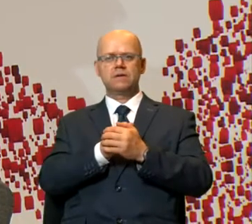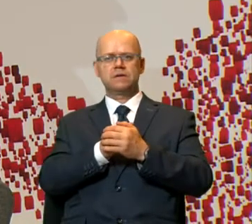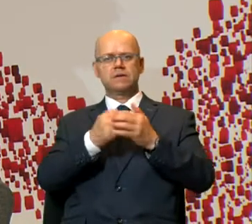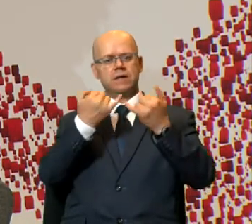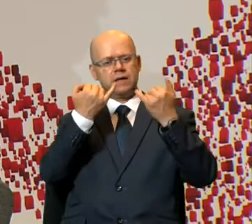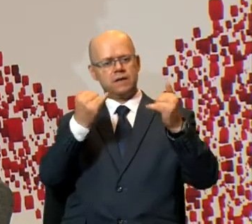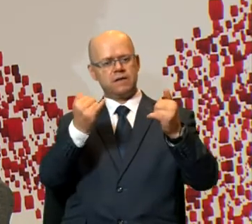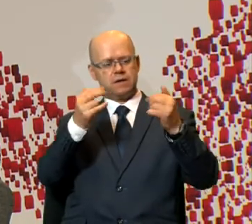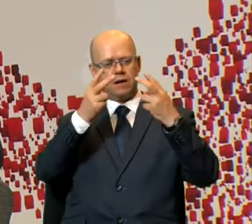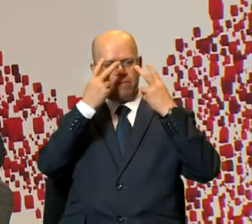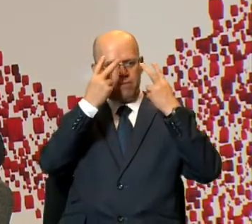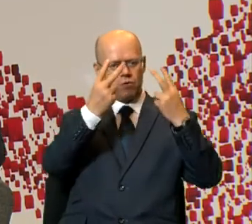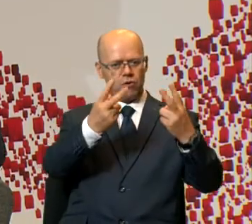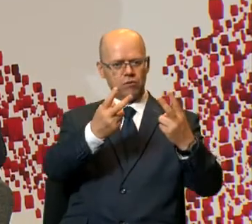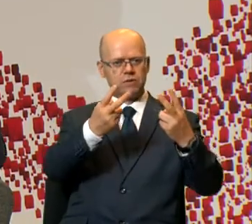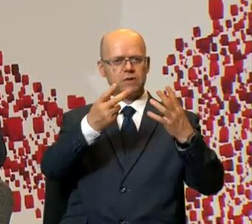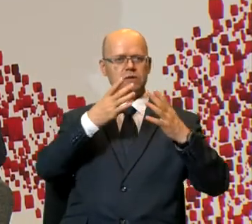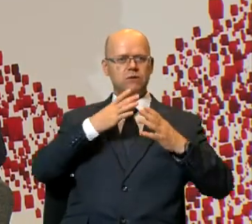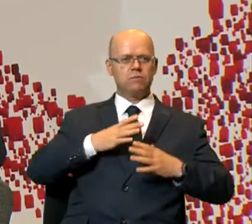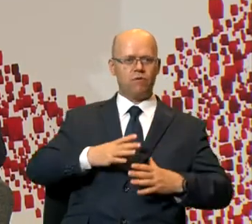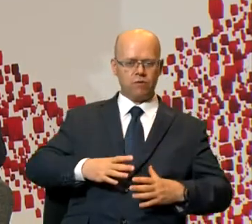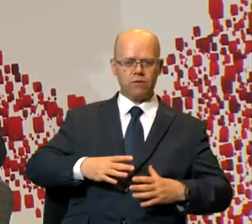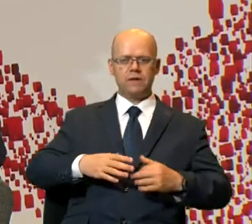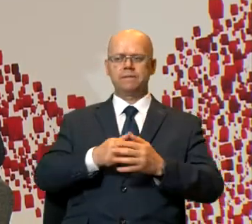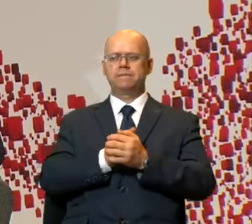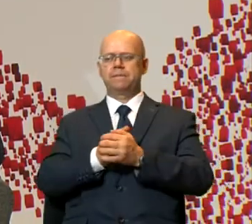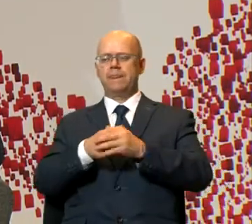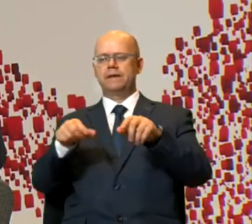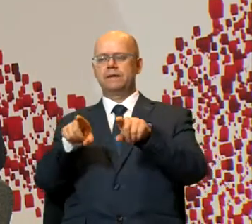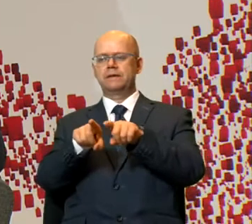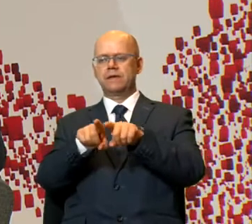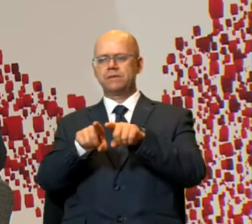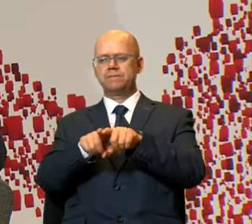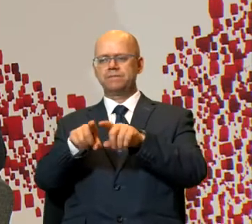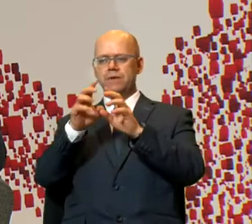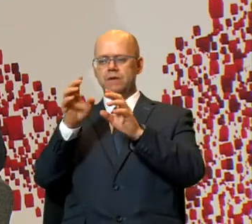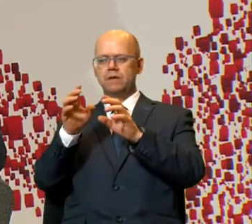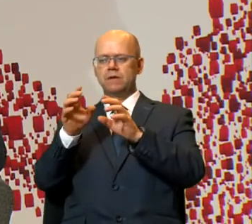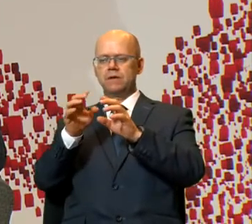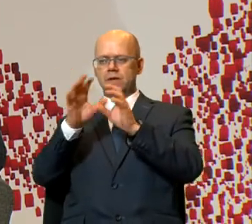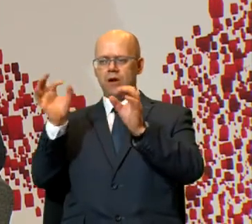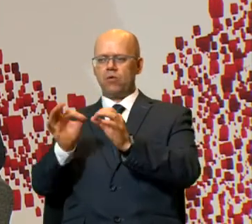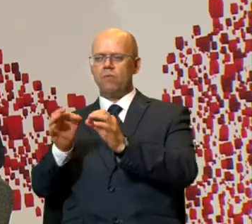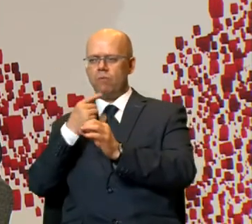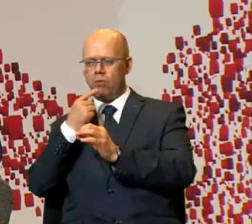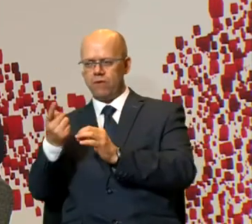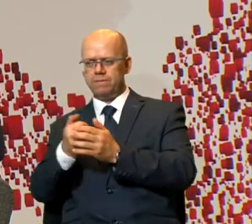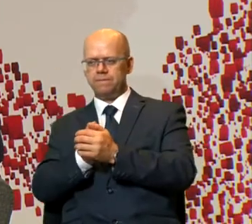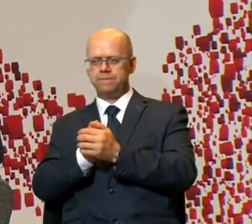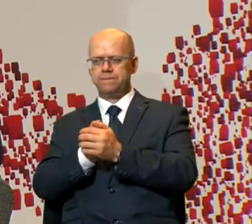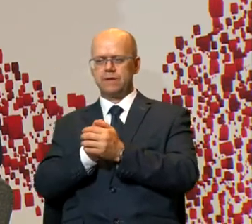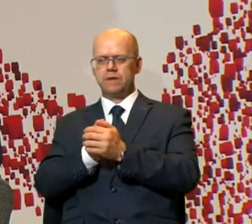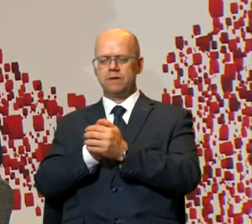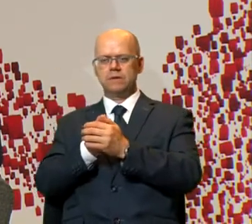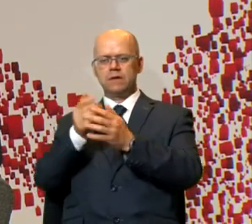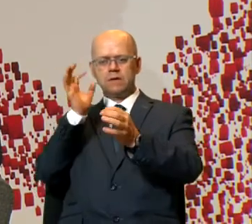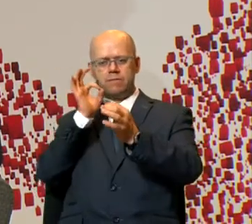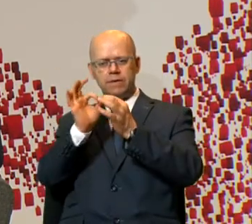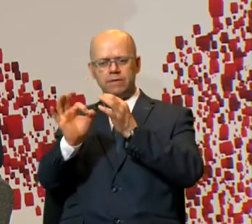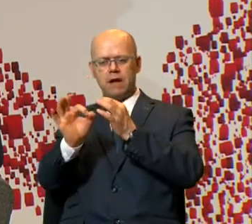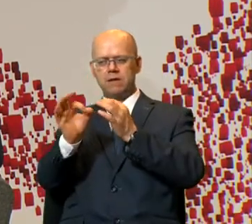kontrpojęcie formy spowolnienia, ale zazwyczaj zwraca pan uwagę na właśnie na intencjonalne